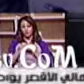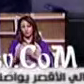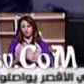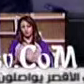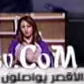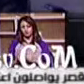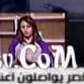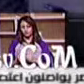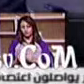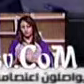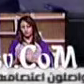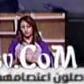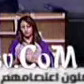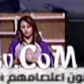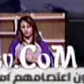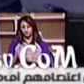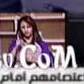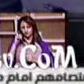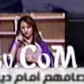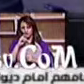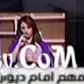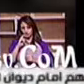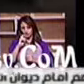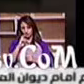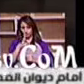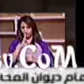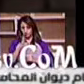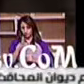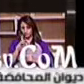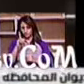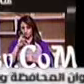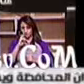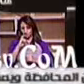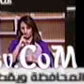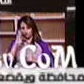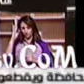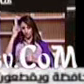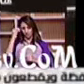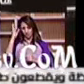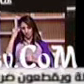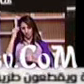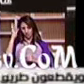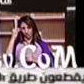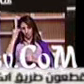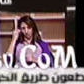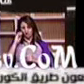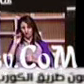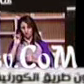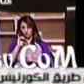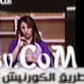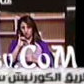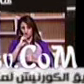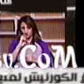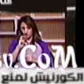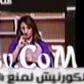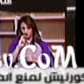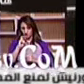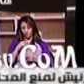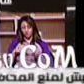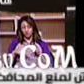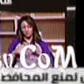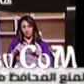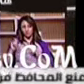بص يا عمرو انا يمكن هتكلم بصراحه وهقول على معلومات حد ما قلتهاش قبل كده